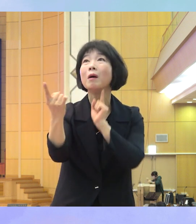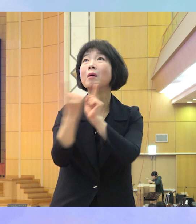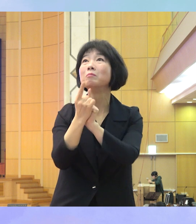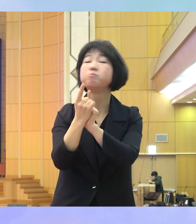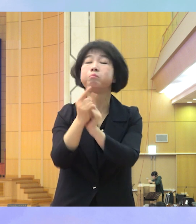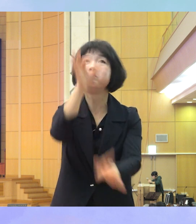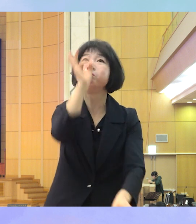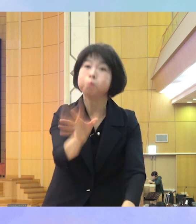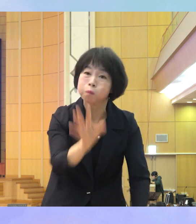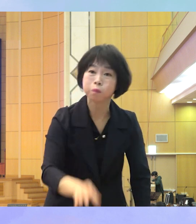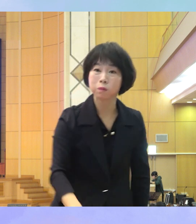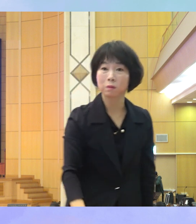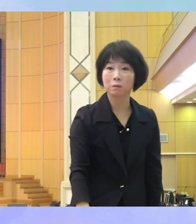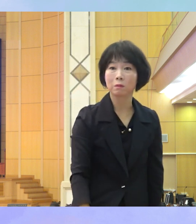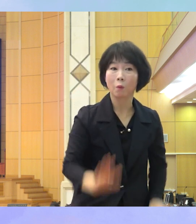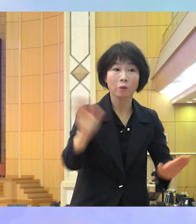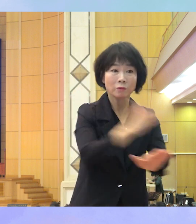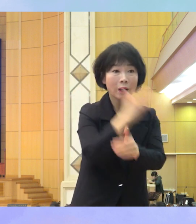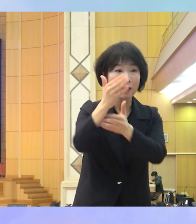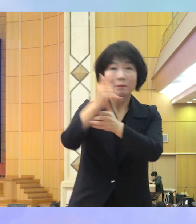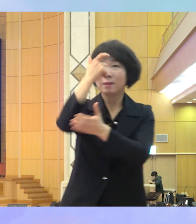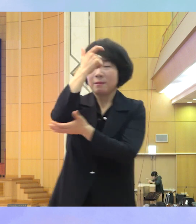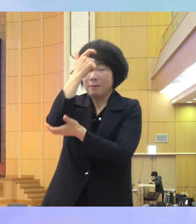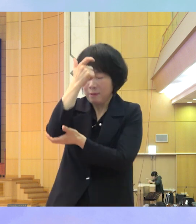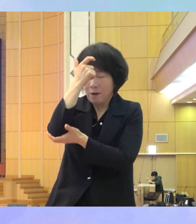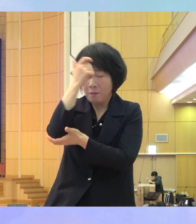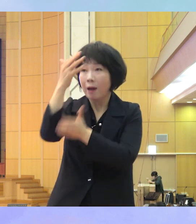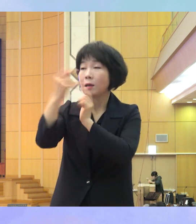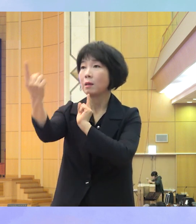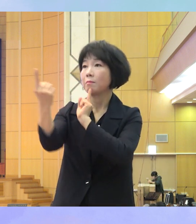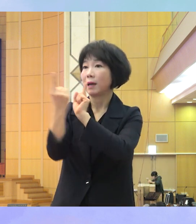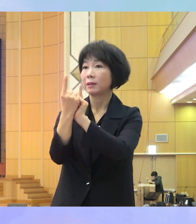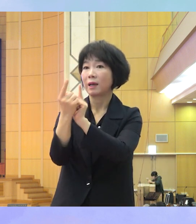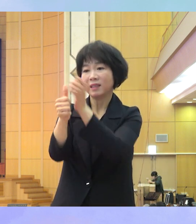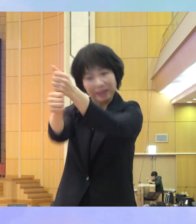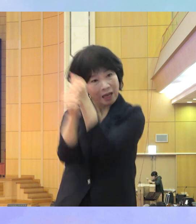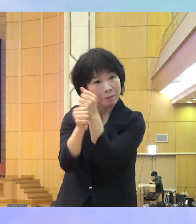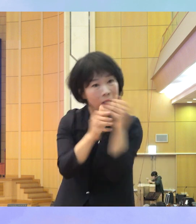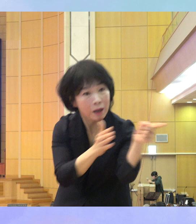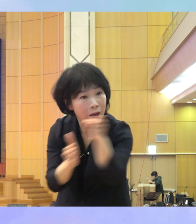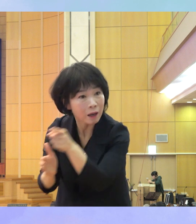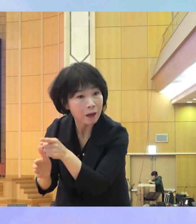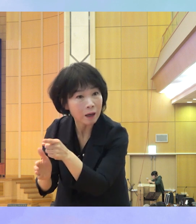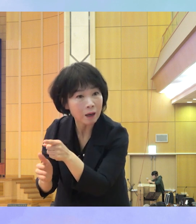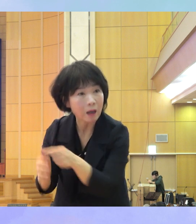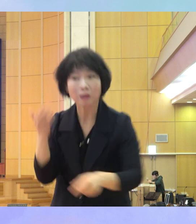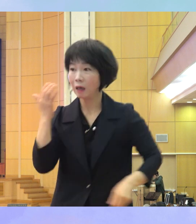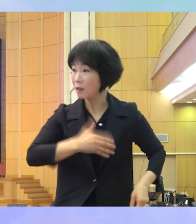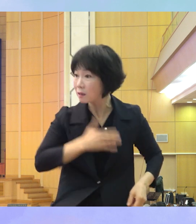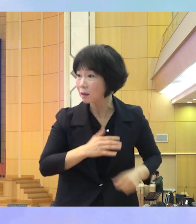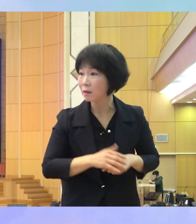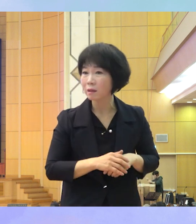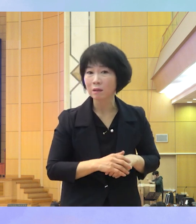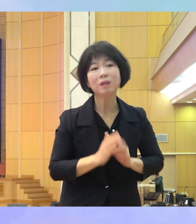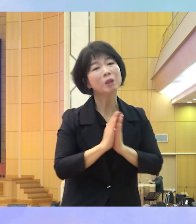기도. 그래서 기도함으로 주님을 만나게 되어지면 진실로 홍수가